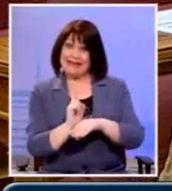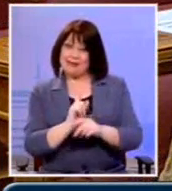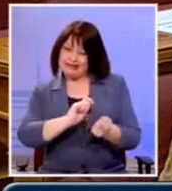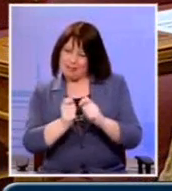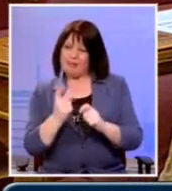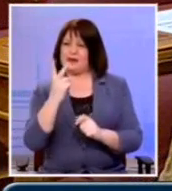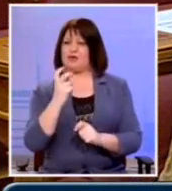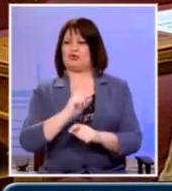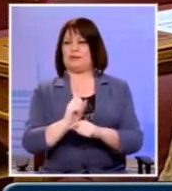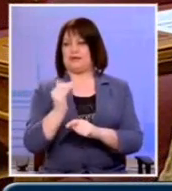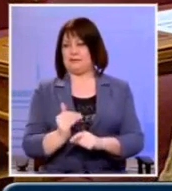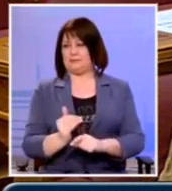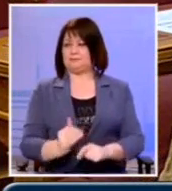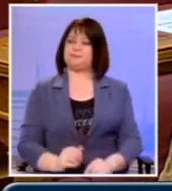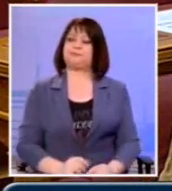20.